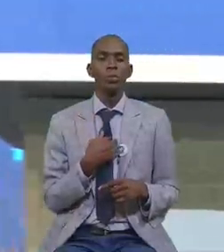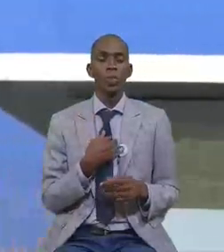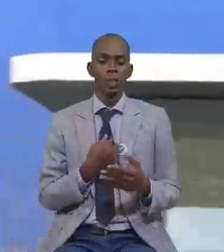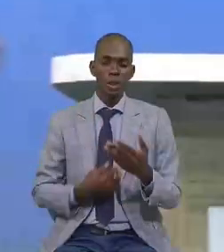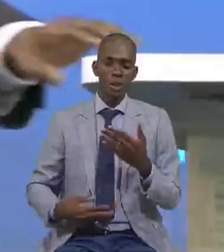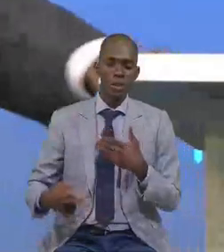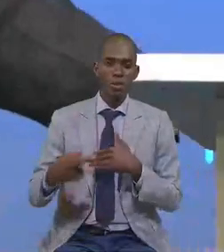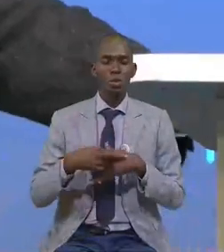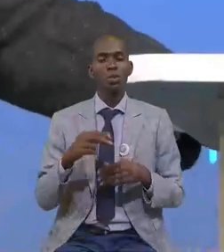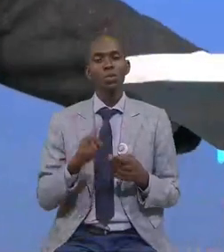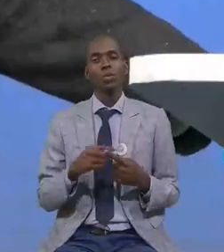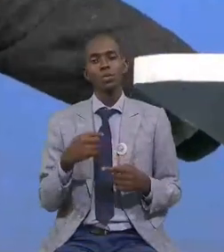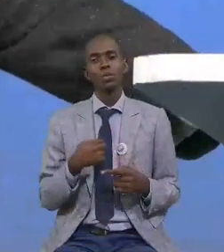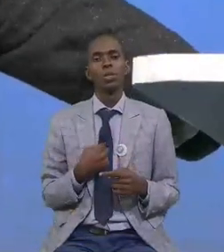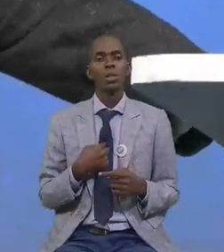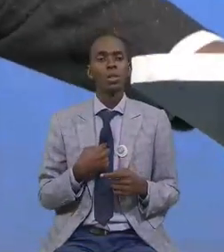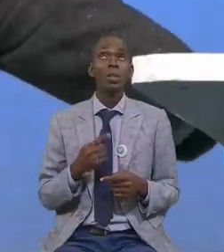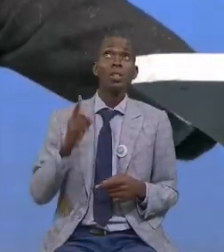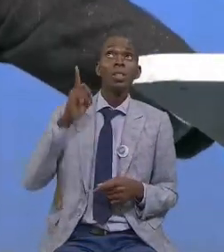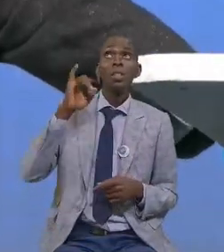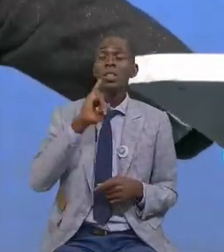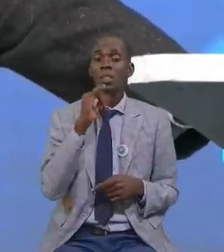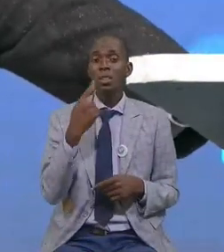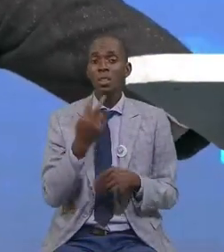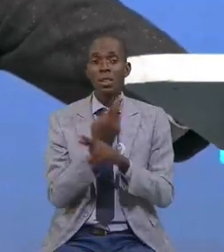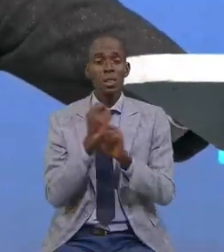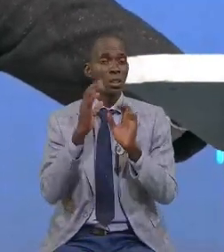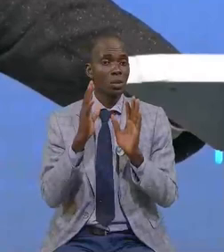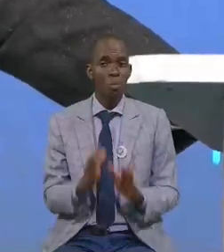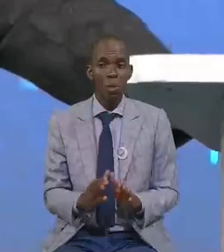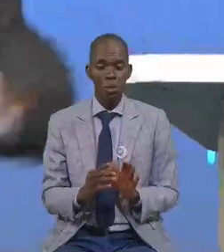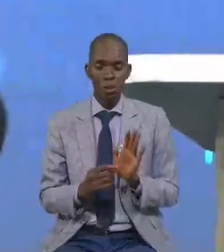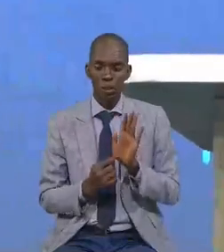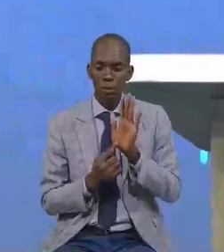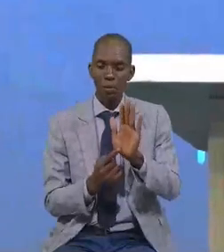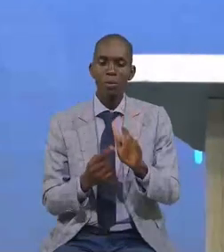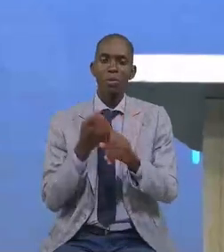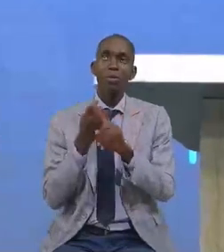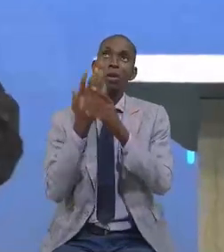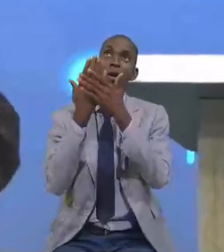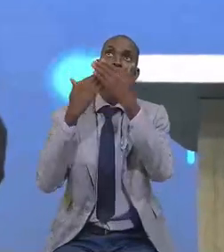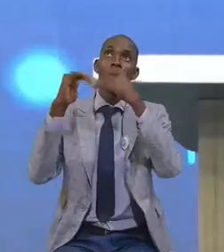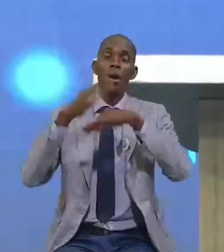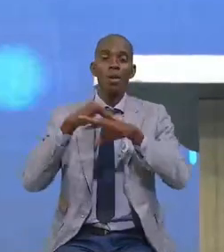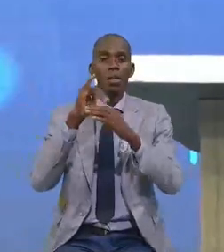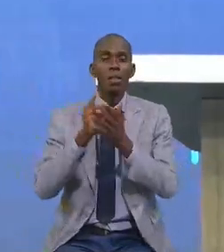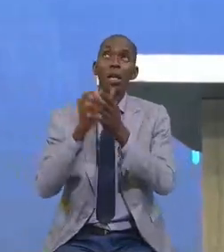rends-moi, c'est le Rédempteur révélé depuis le ciel